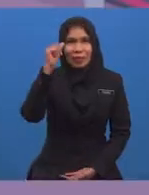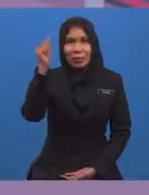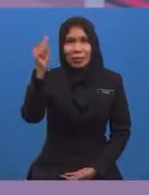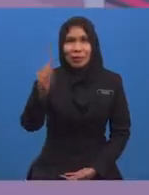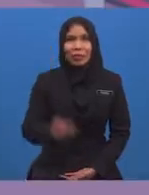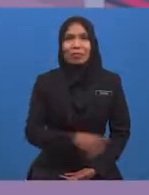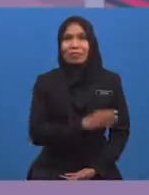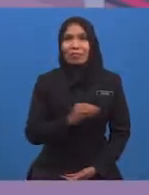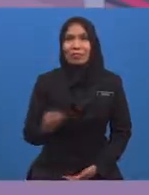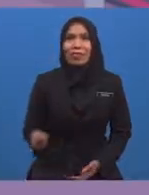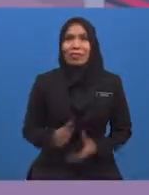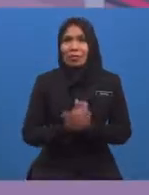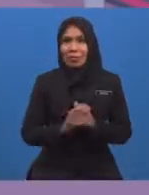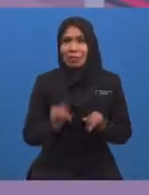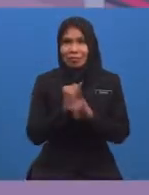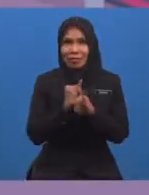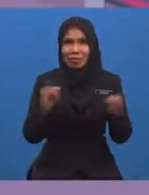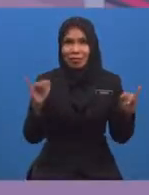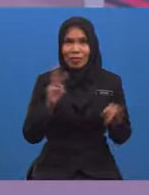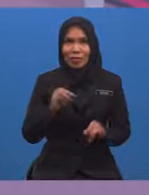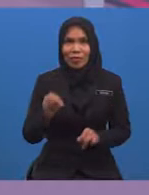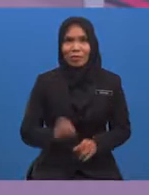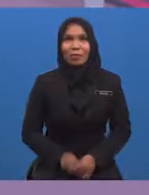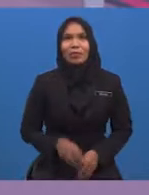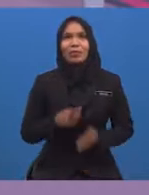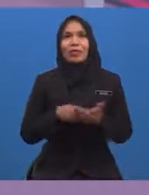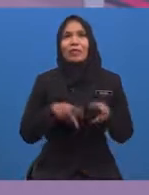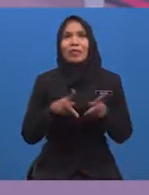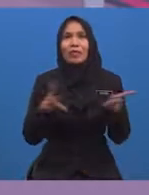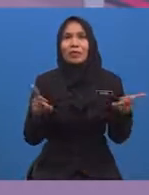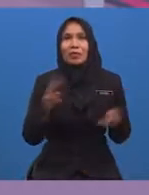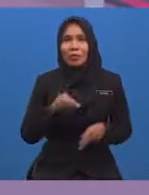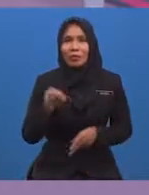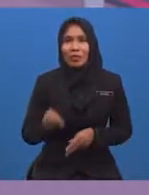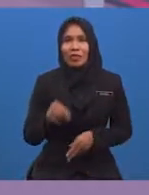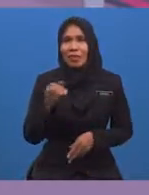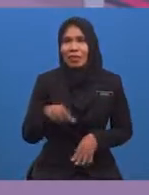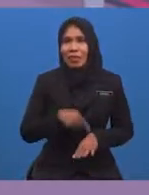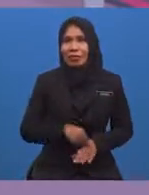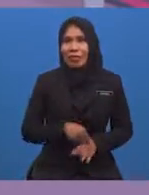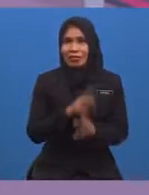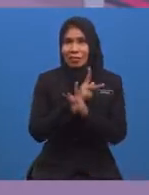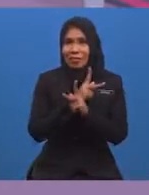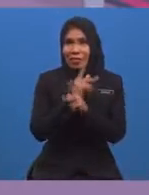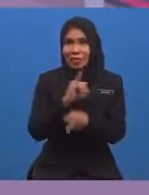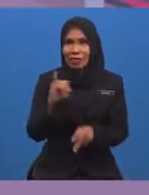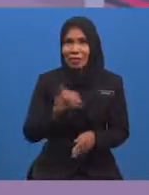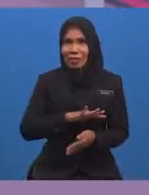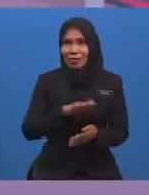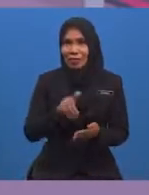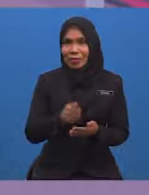Assalamualaikum dan selamat sejahtera, murid-murid. Apa khabar murid-murid yang dikasihi sekalian?